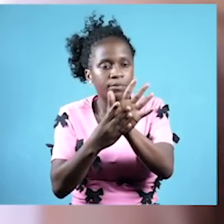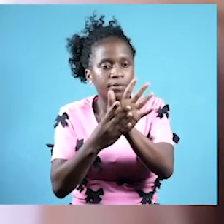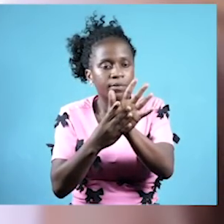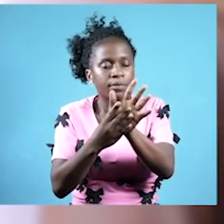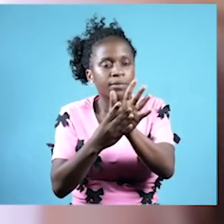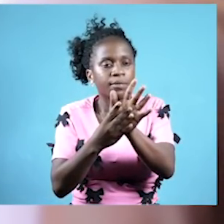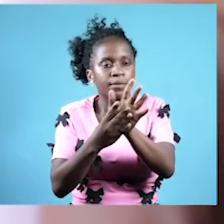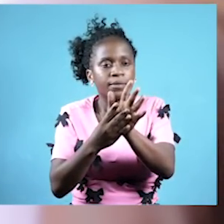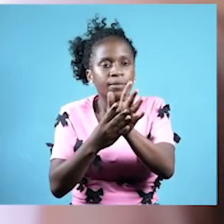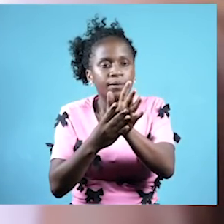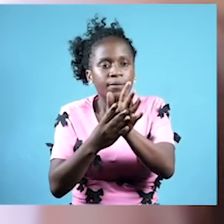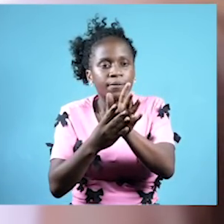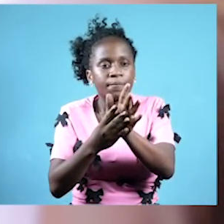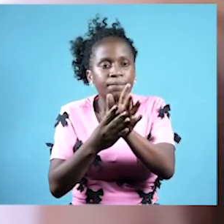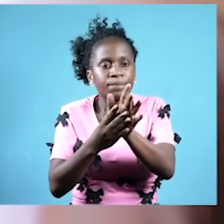mwezi Disemba.